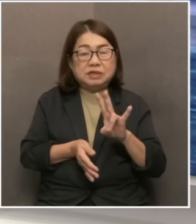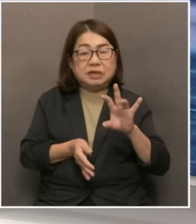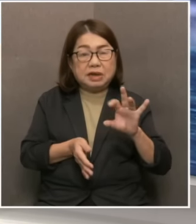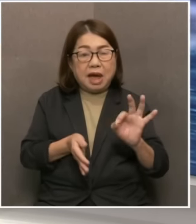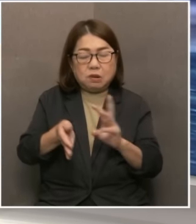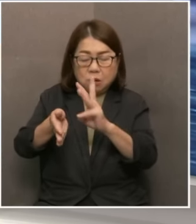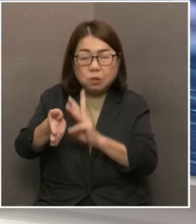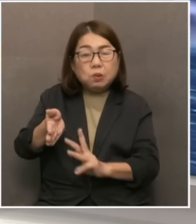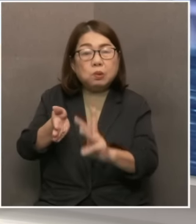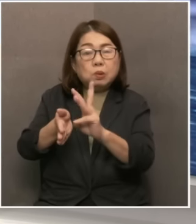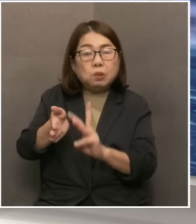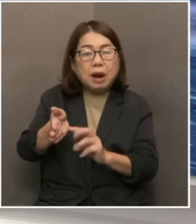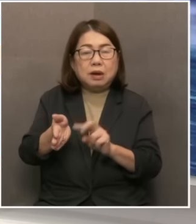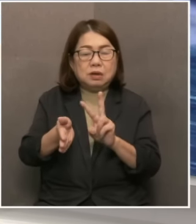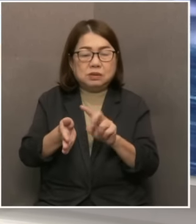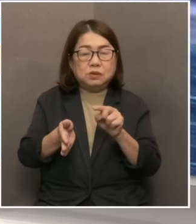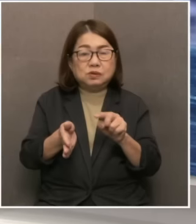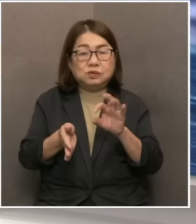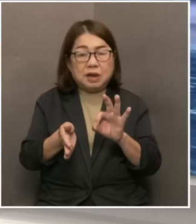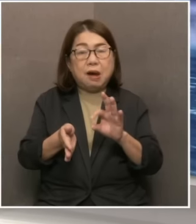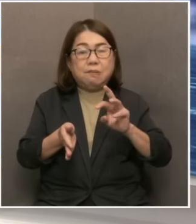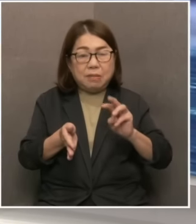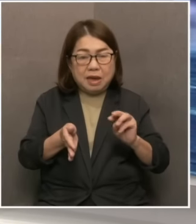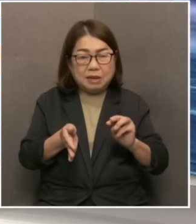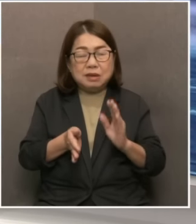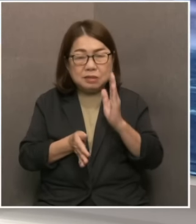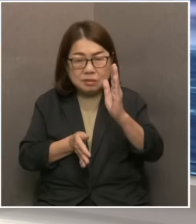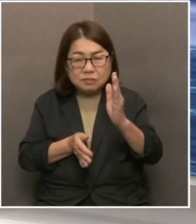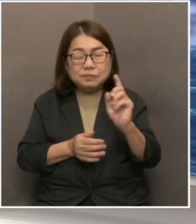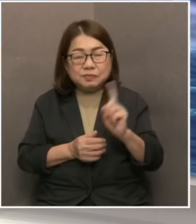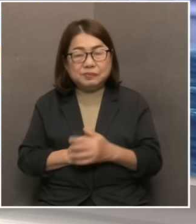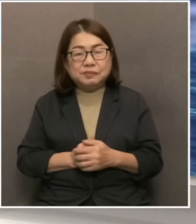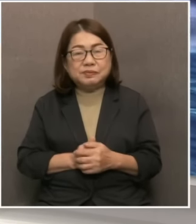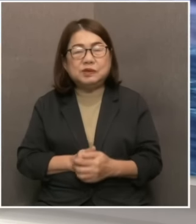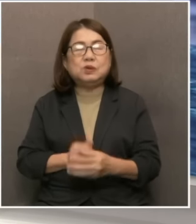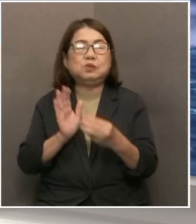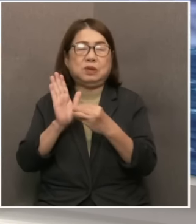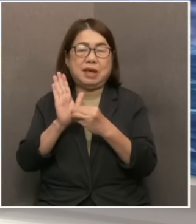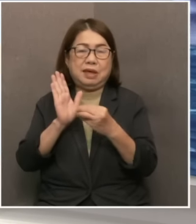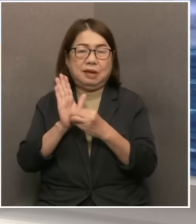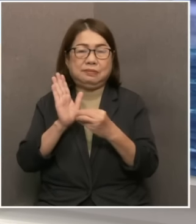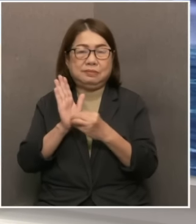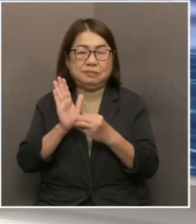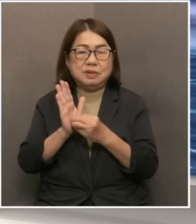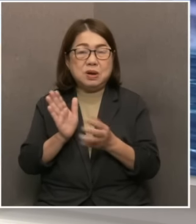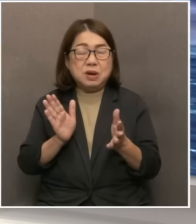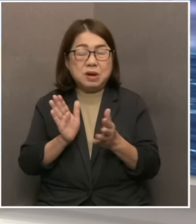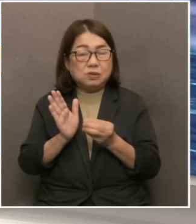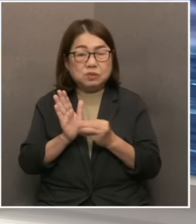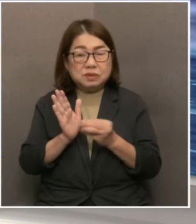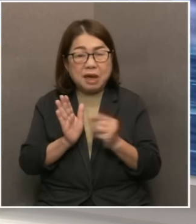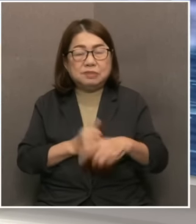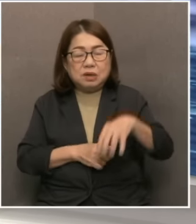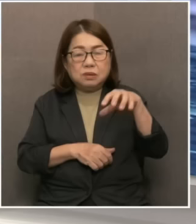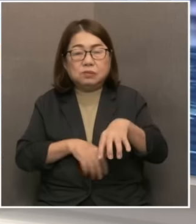ตลิ่ง 2.9มตนะคะและต่อไปก็เริ่มเข้าใกล้นะคะมาที่กรุงเทพมหานครปริมณฑลมากขึ้นก็คือที่กรมชม